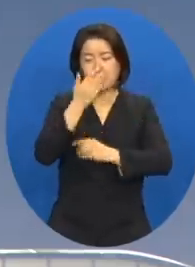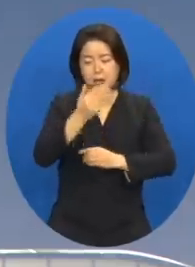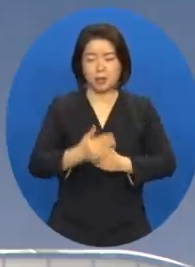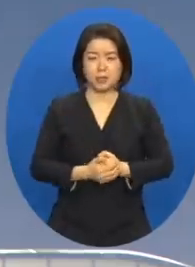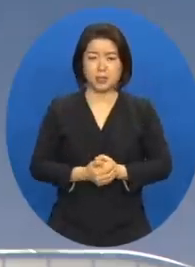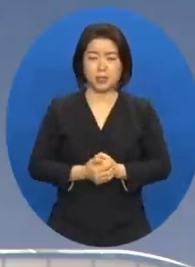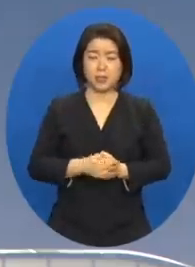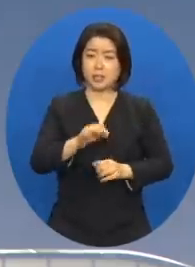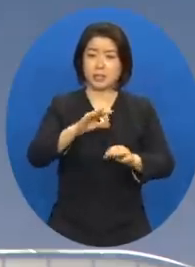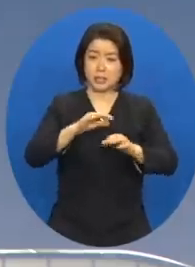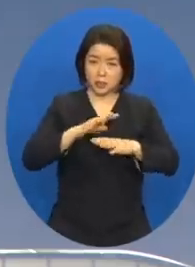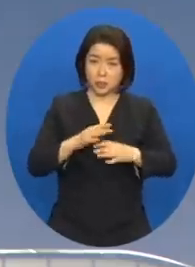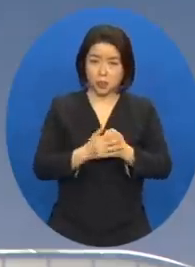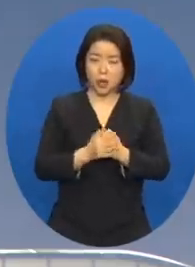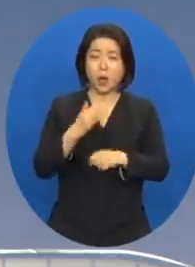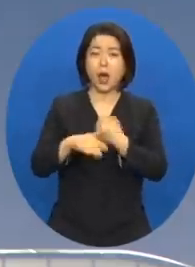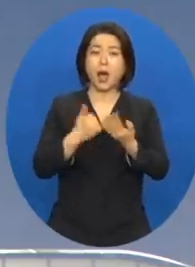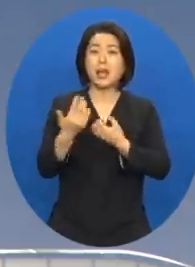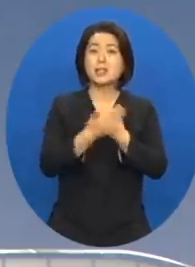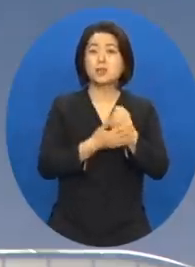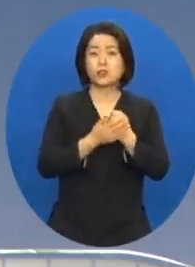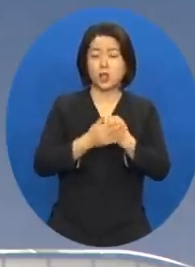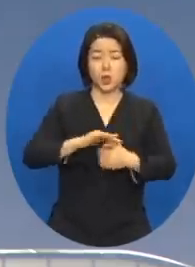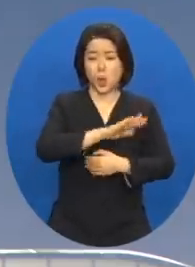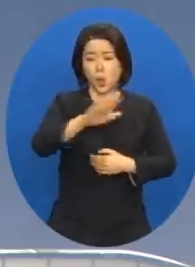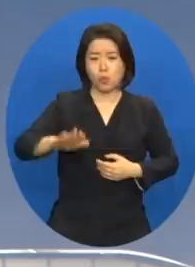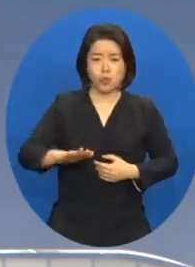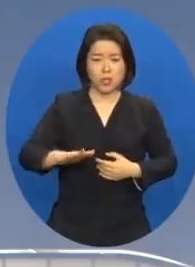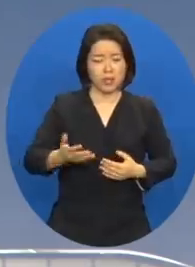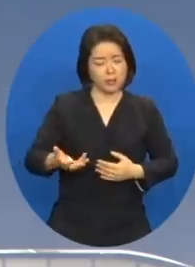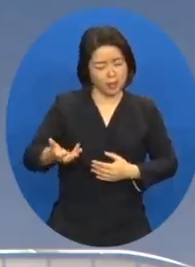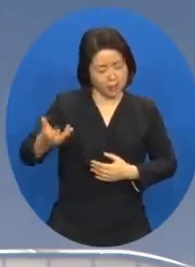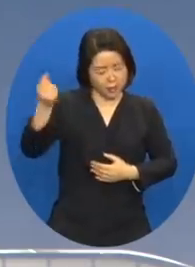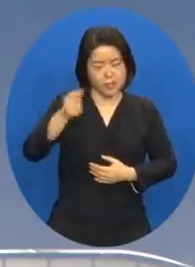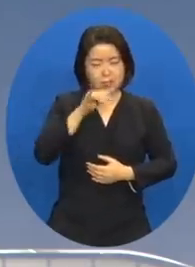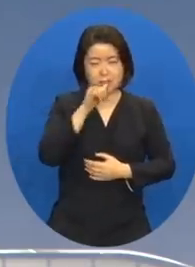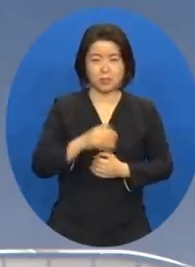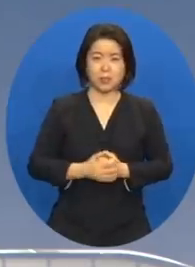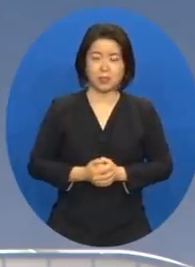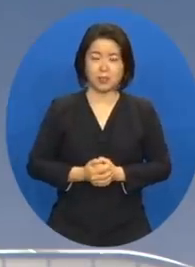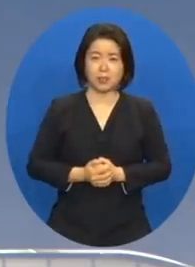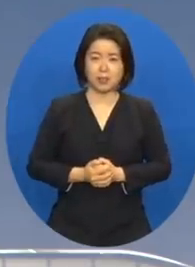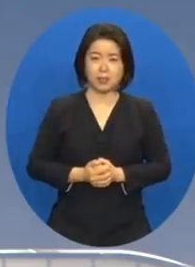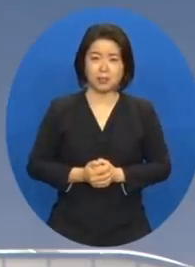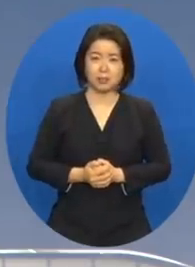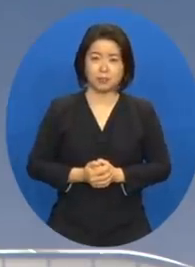그 놀라운 하나님의 은혜를 우리가 다 받았다니까요.